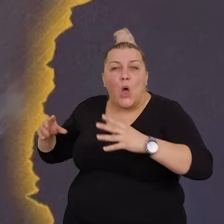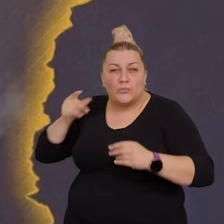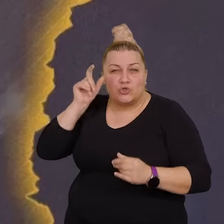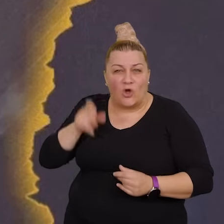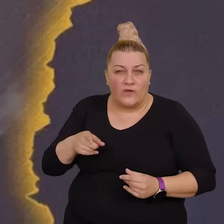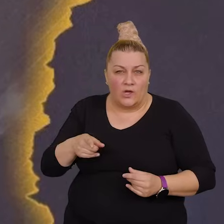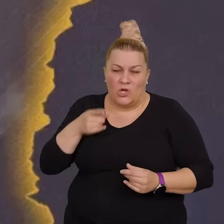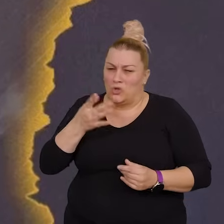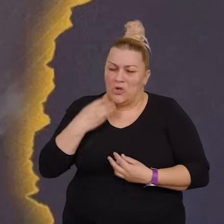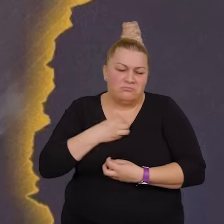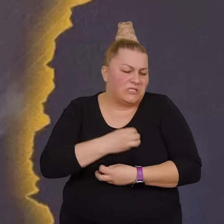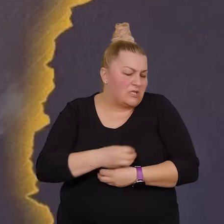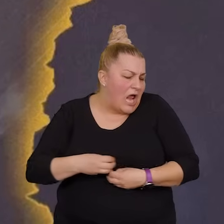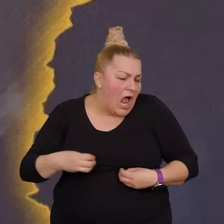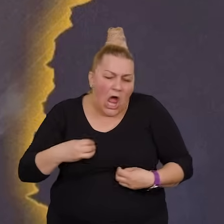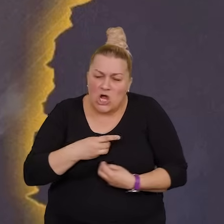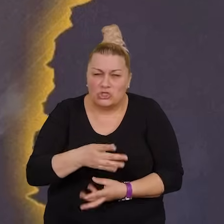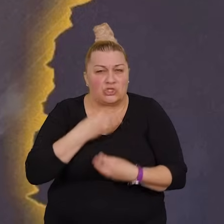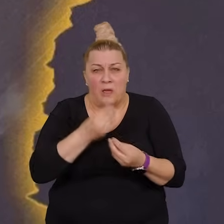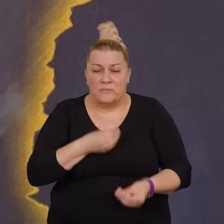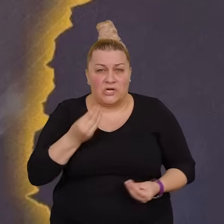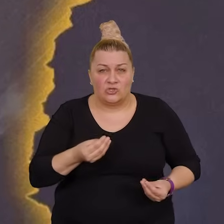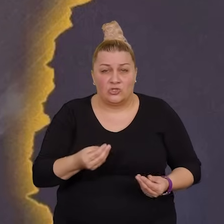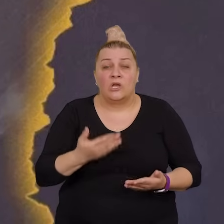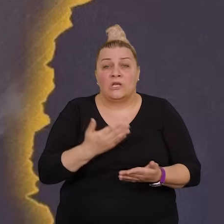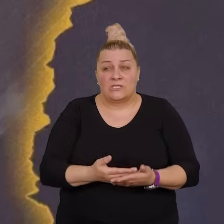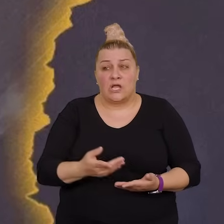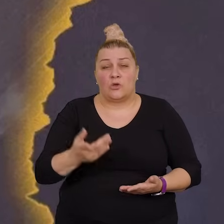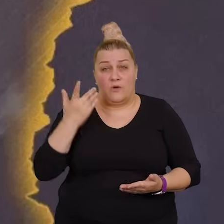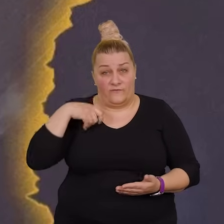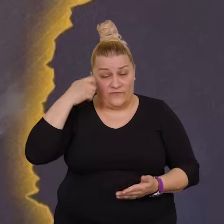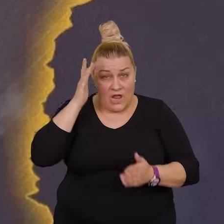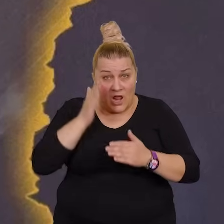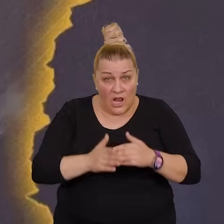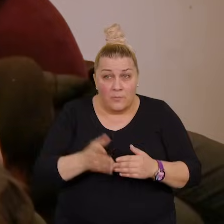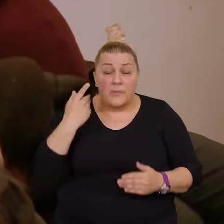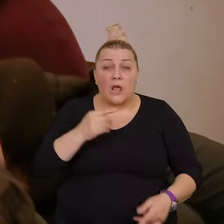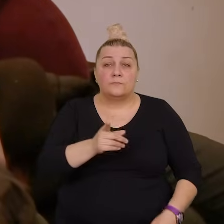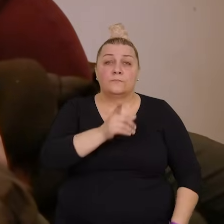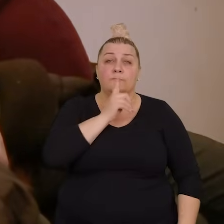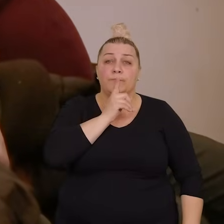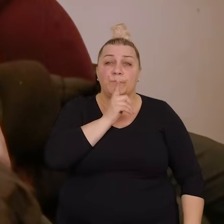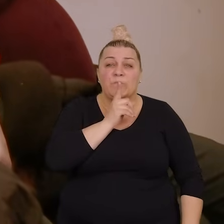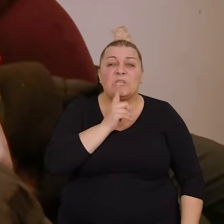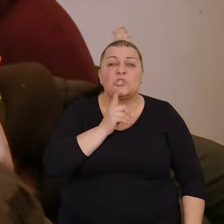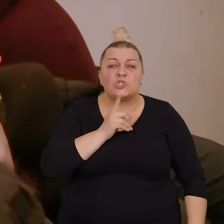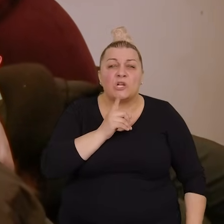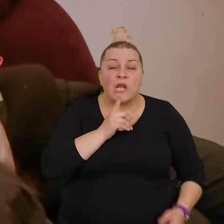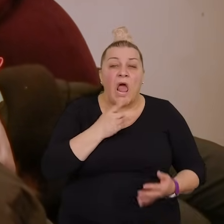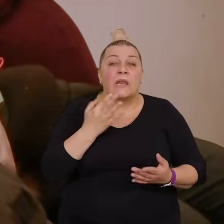vrlo teške i traumatične priče. Tako da ta tišina kojom je dvorana bila ispunjena nekoliko